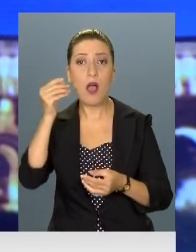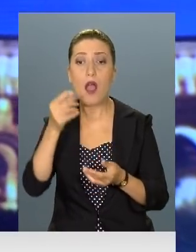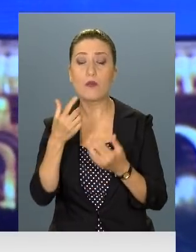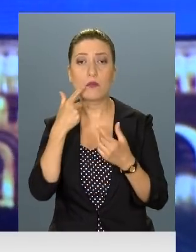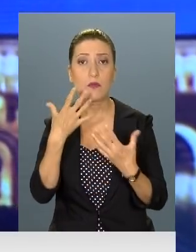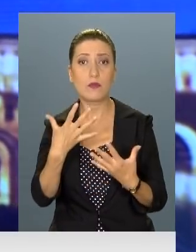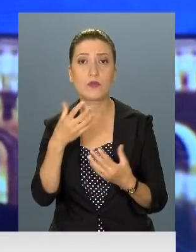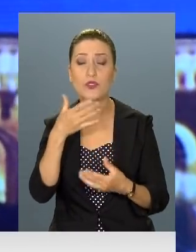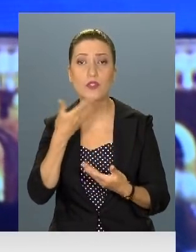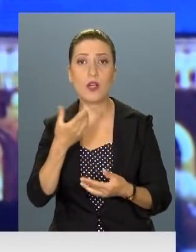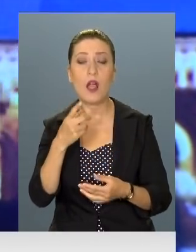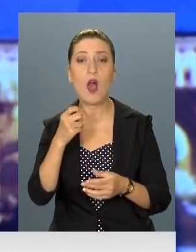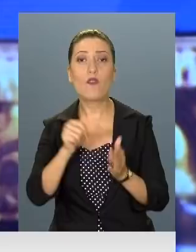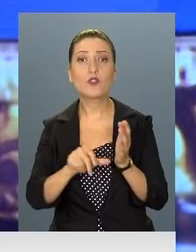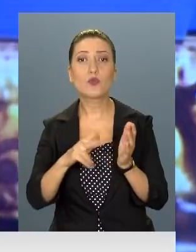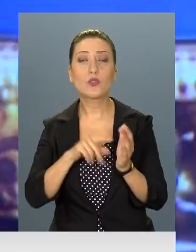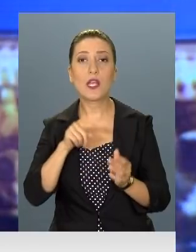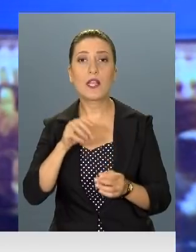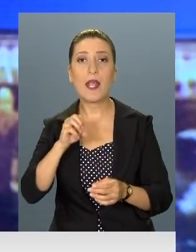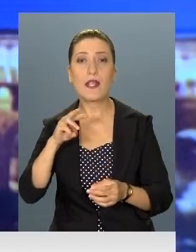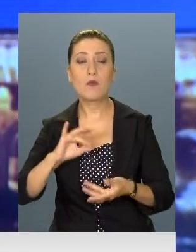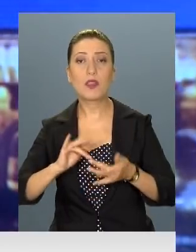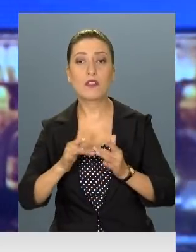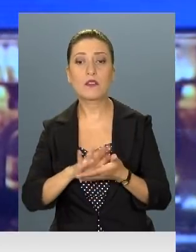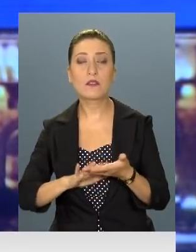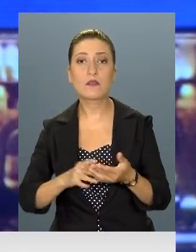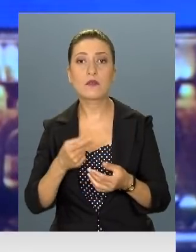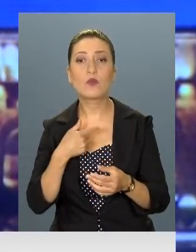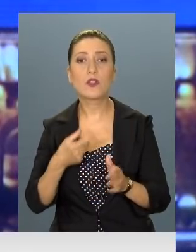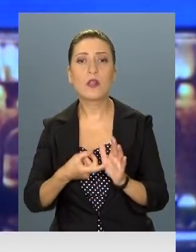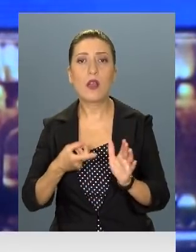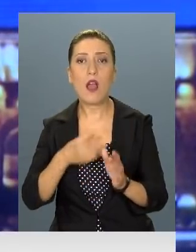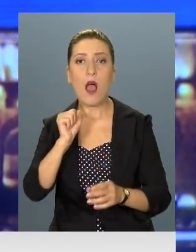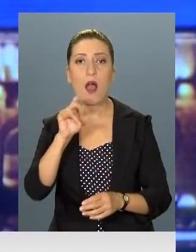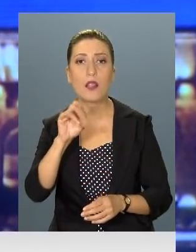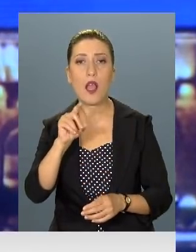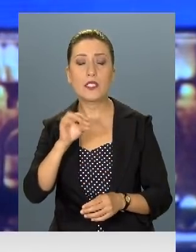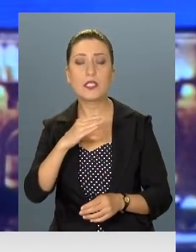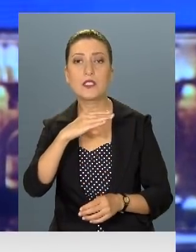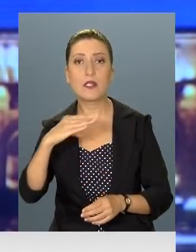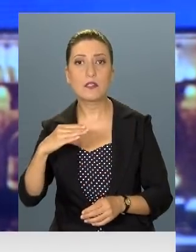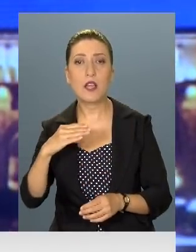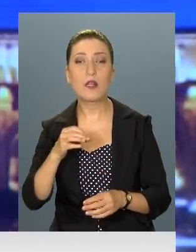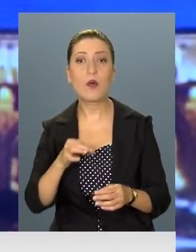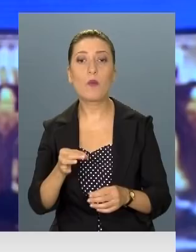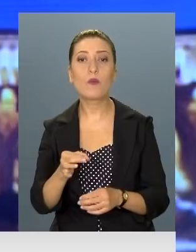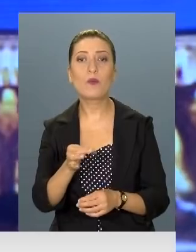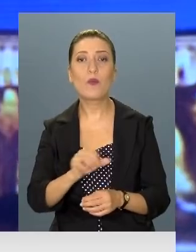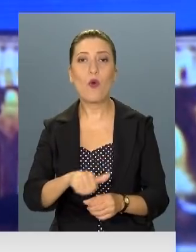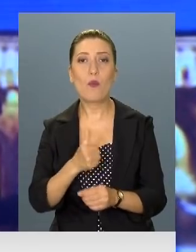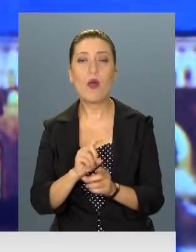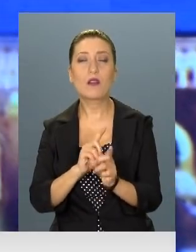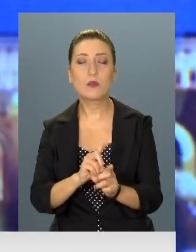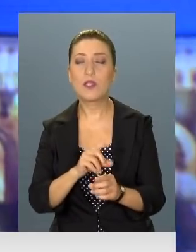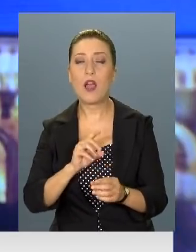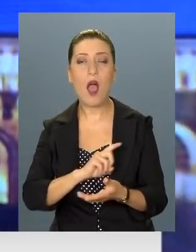առաջ 168 GM-ն է փորձել պարզաբանում ստանալ Անահիտ Սարգսյանից։ Փող մարզպետը հարցերին չի պատասխանել, ասել է նախ պետք